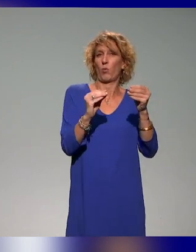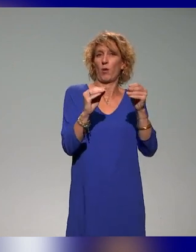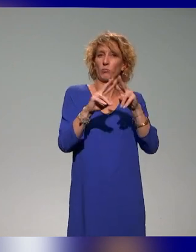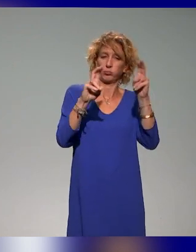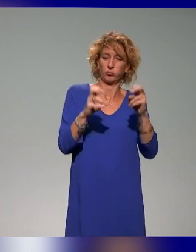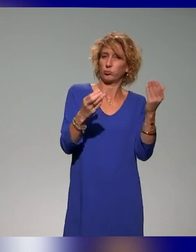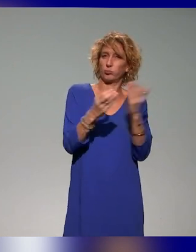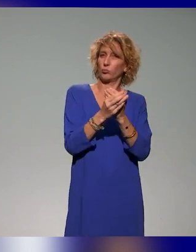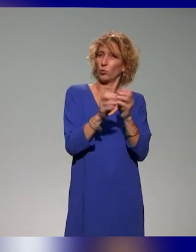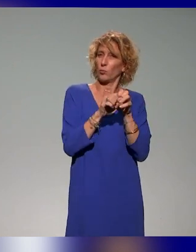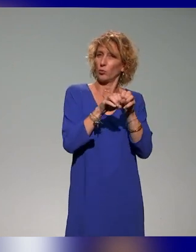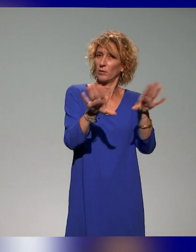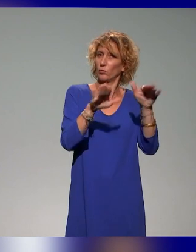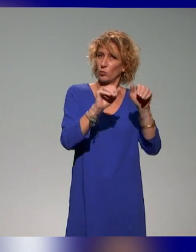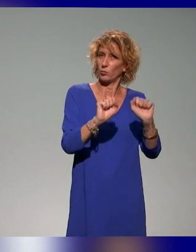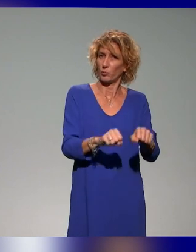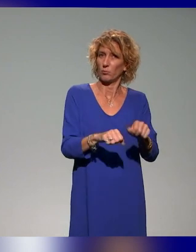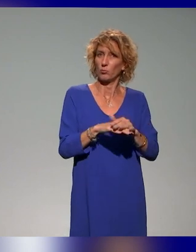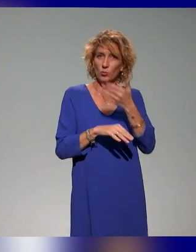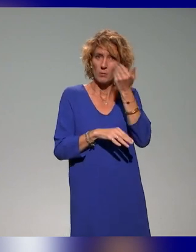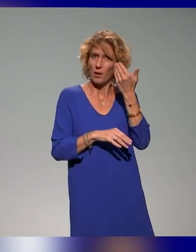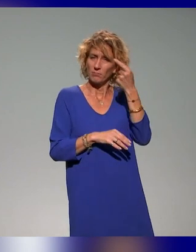autres participants.